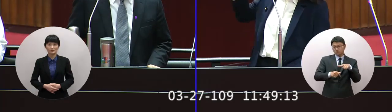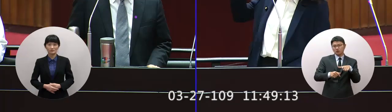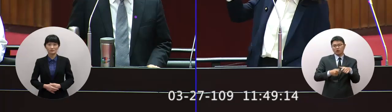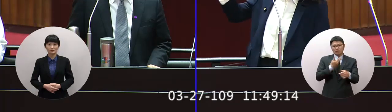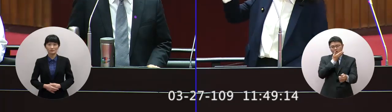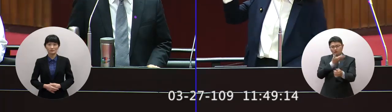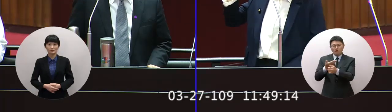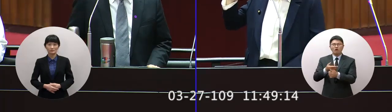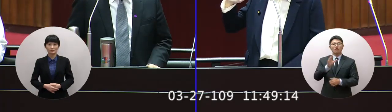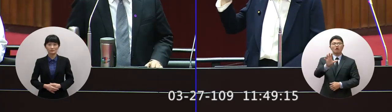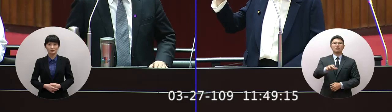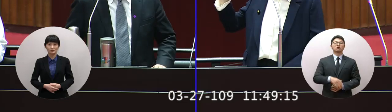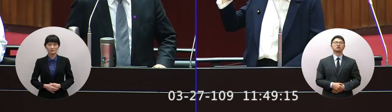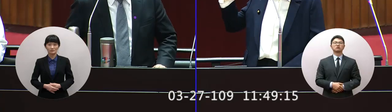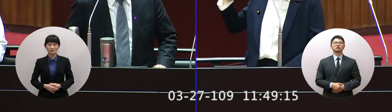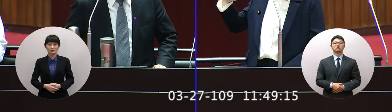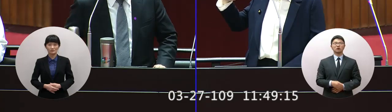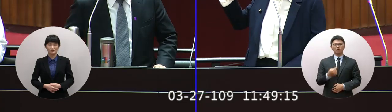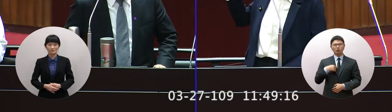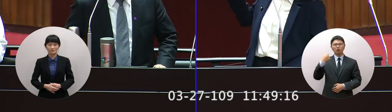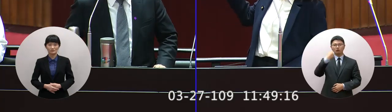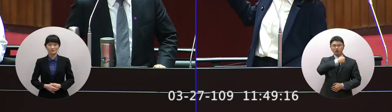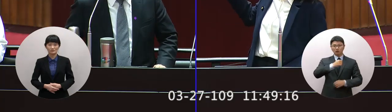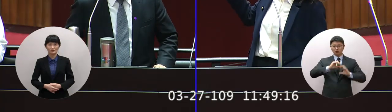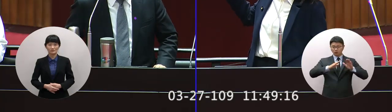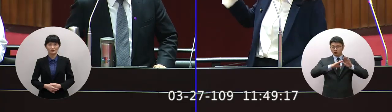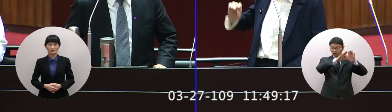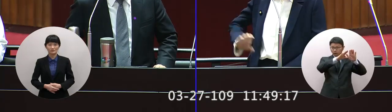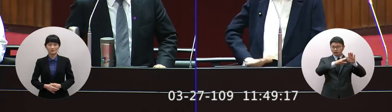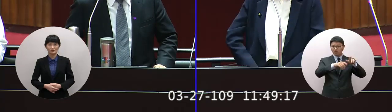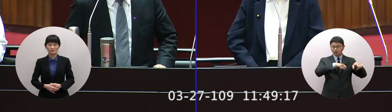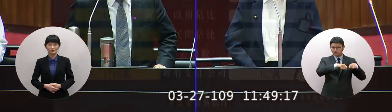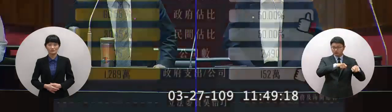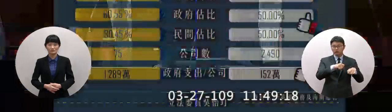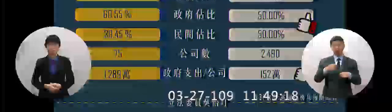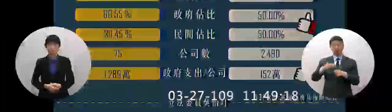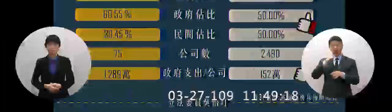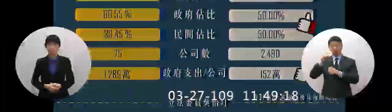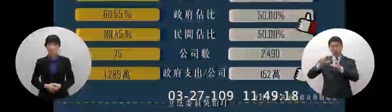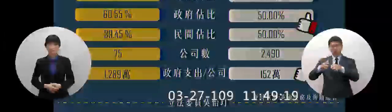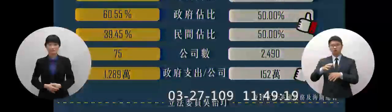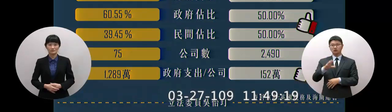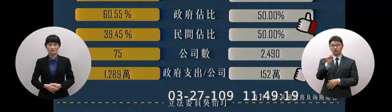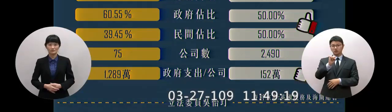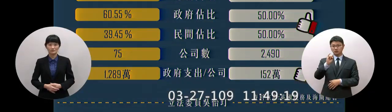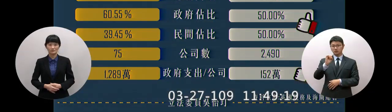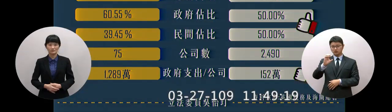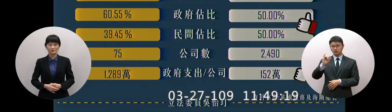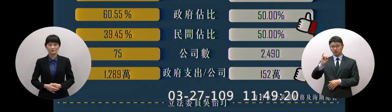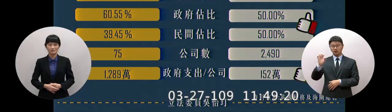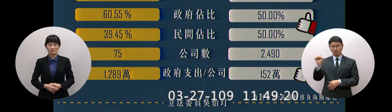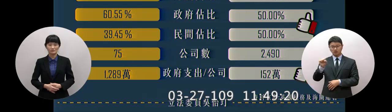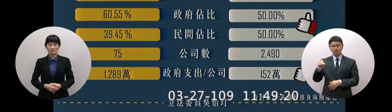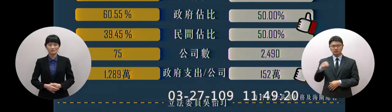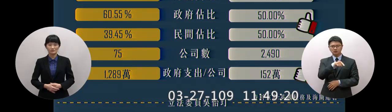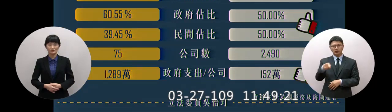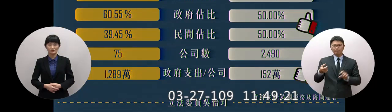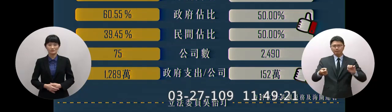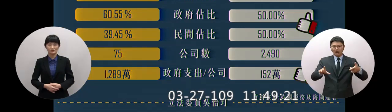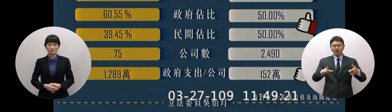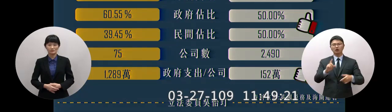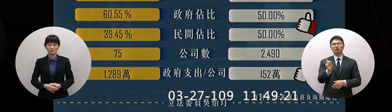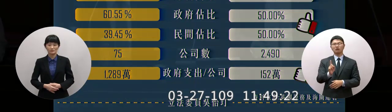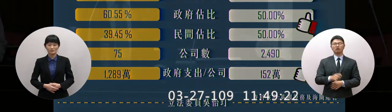下来我们把台湾的国发的方法跟英国的 SCIS 放在一起比，我们大概就可以知道它的差别在哪